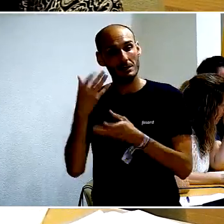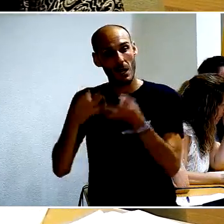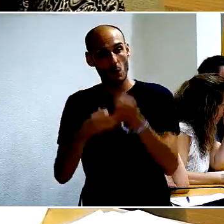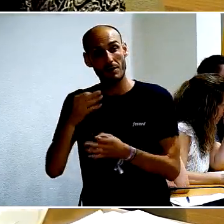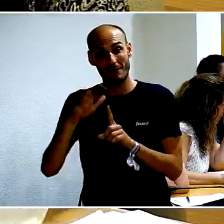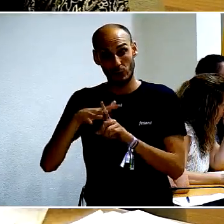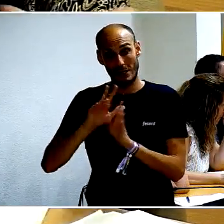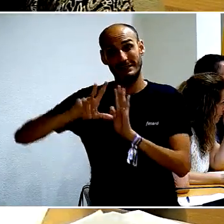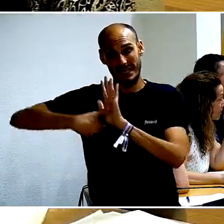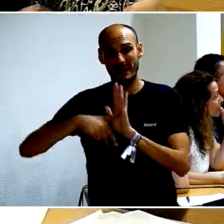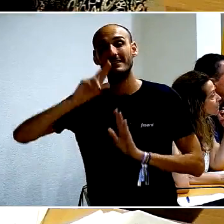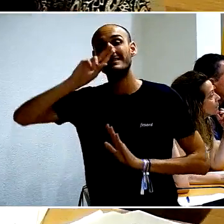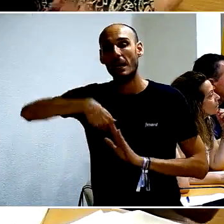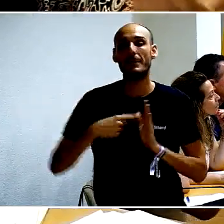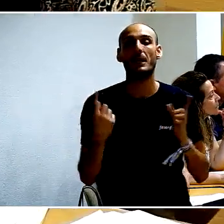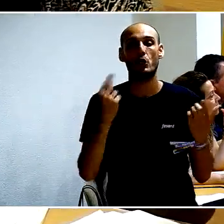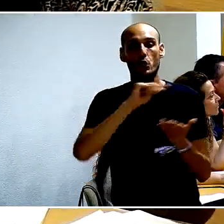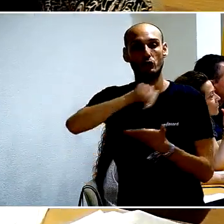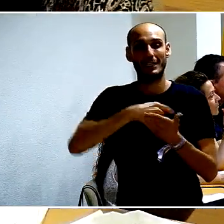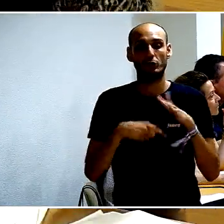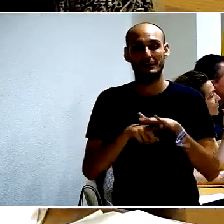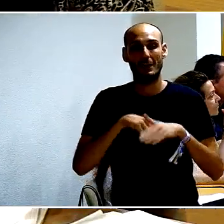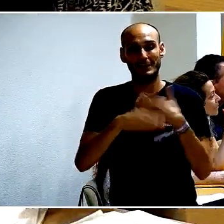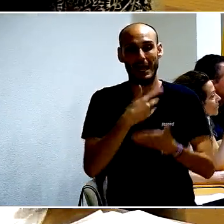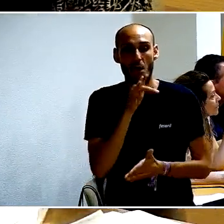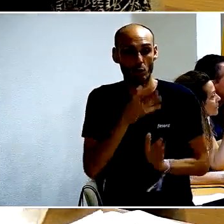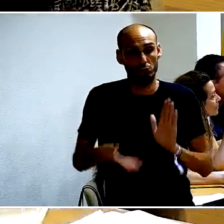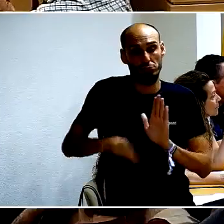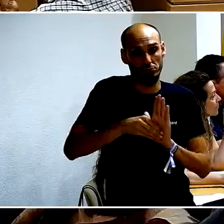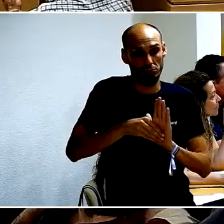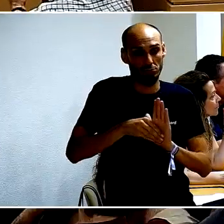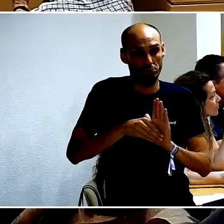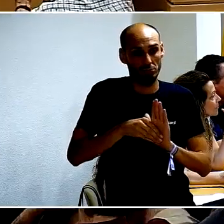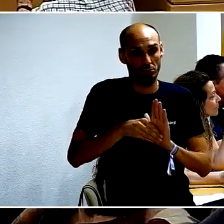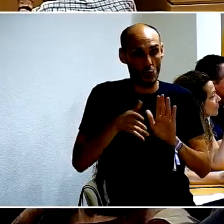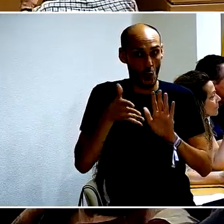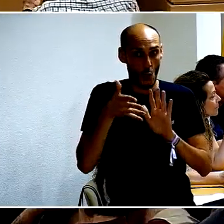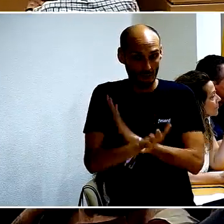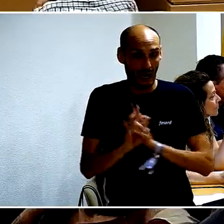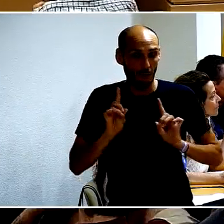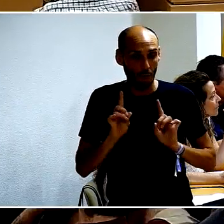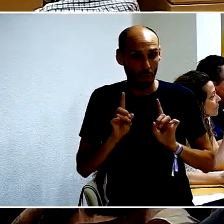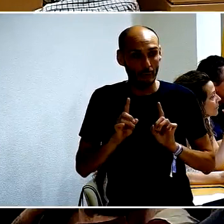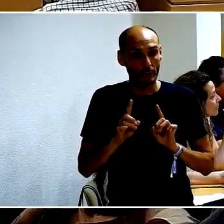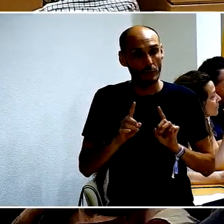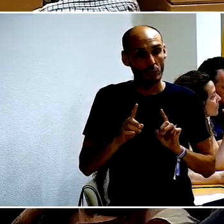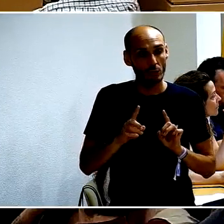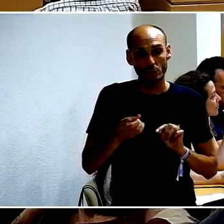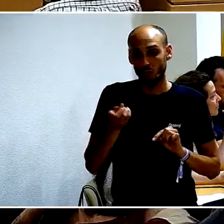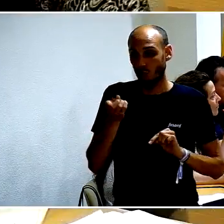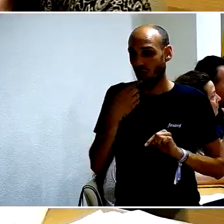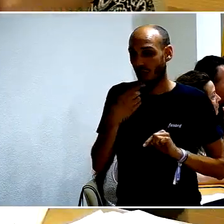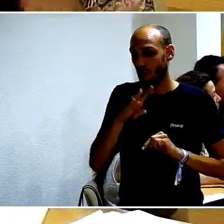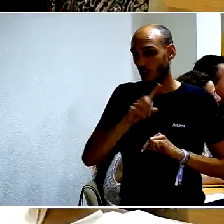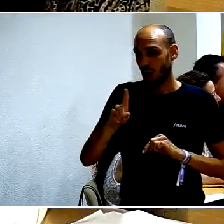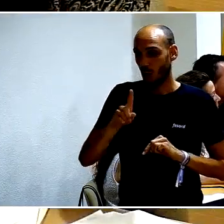tard, també tenir les dels contractes que s'estan tramitant. Ho he explicat? Ah, com vull dir vostè, en tenia que estar dient... No, n'hi ha 41.000